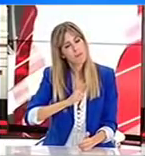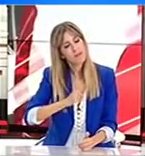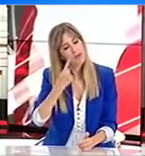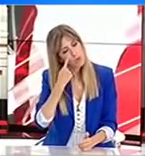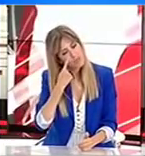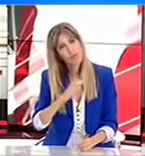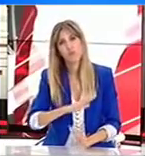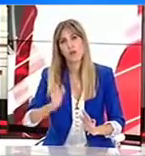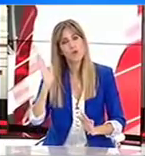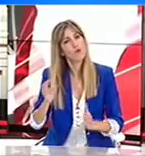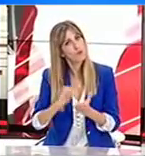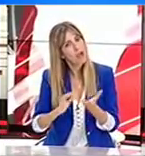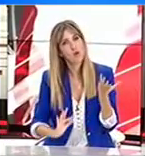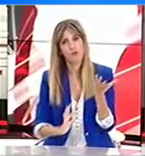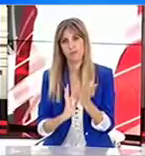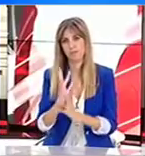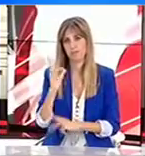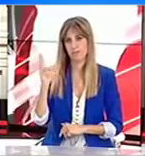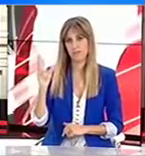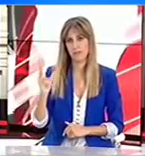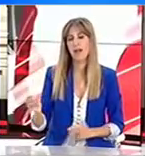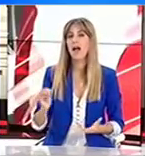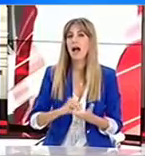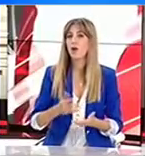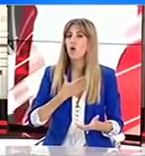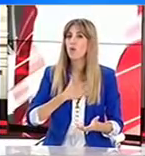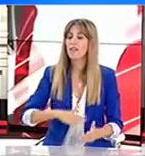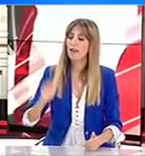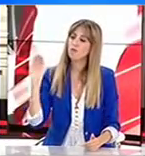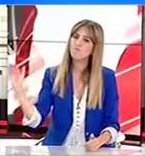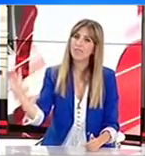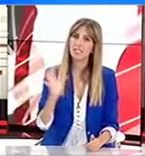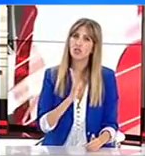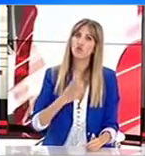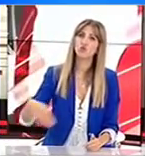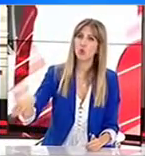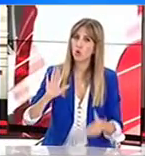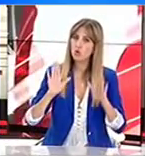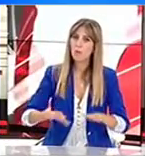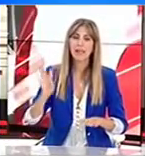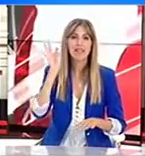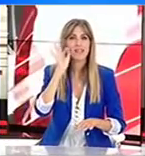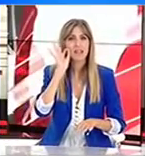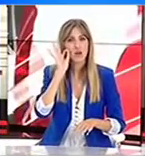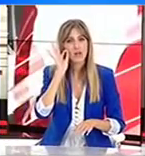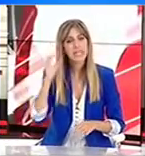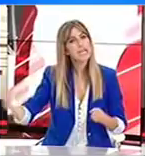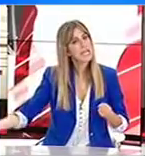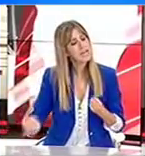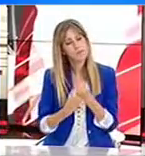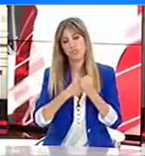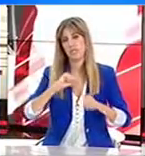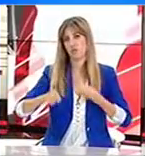ζητήσω να αγκαλιάσουν αυτή την προσπάθεια ακόμα και αν